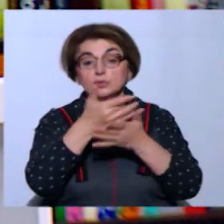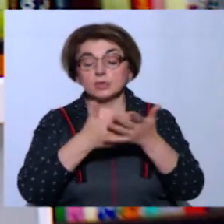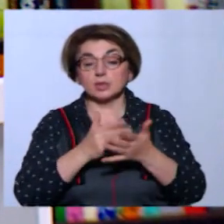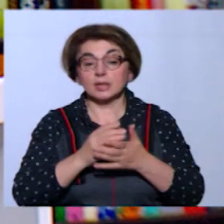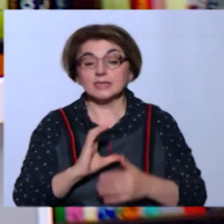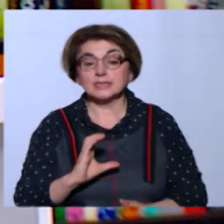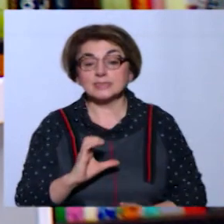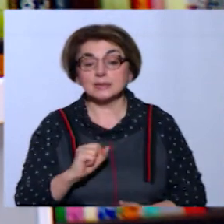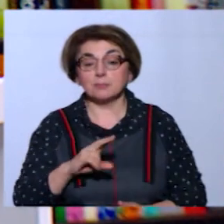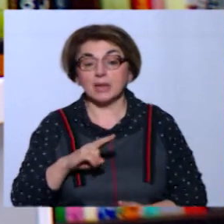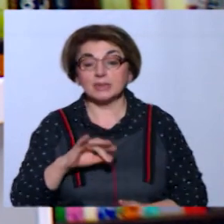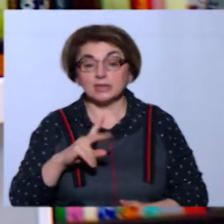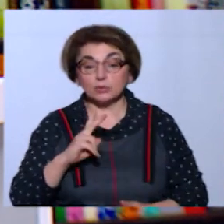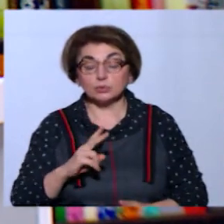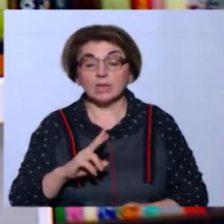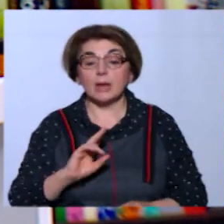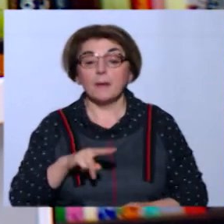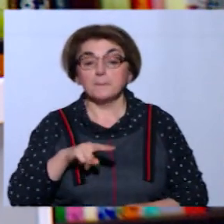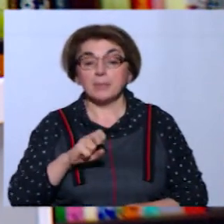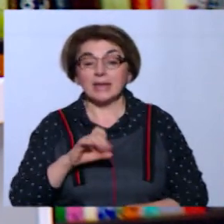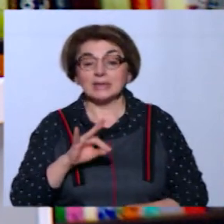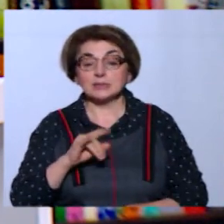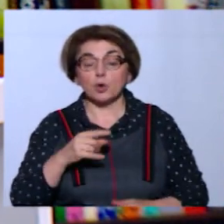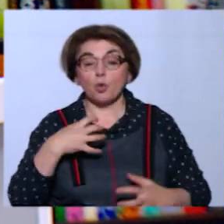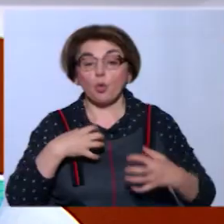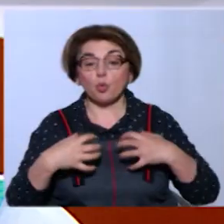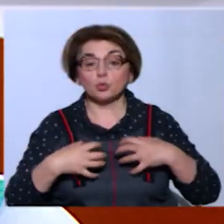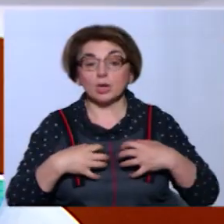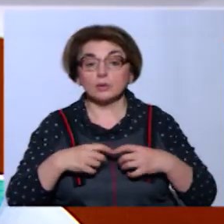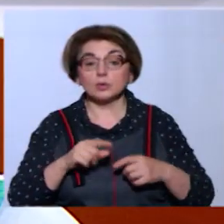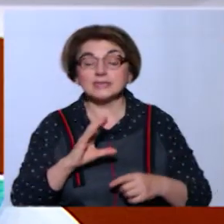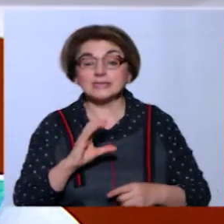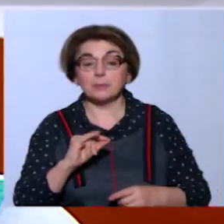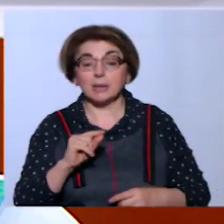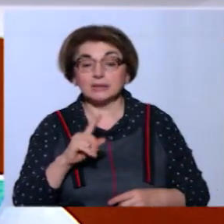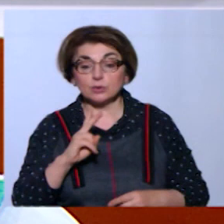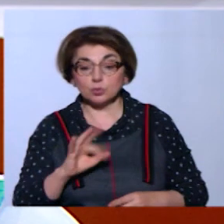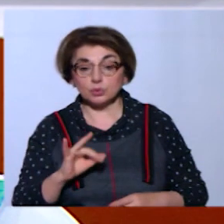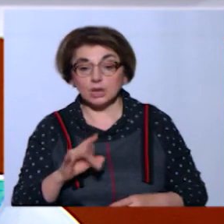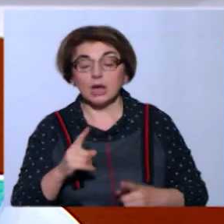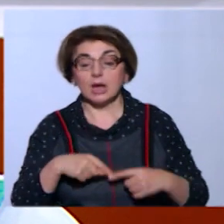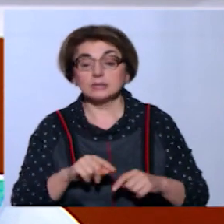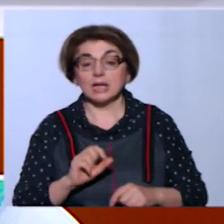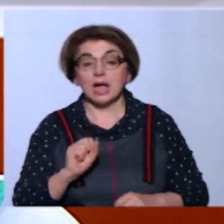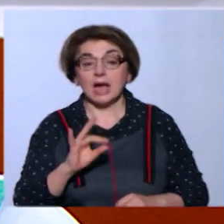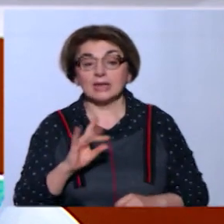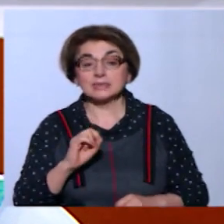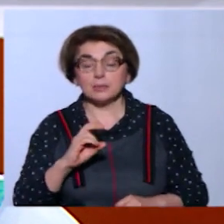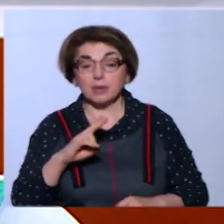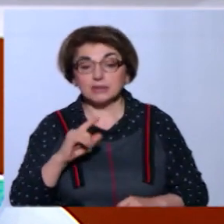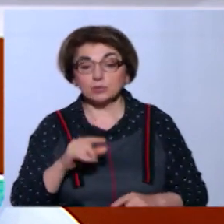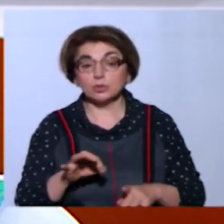სიმპათიკურ და პარასიმპათიკურ დაწილად. ანუ ორგანოებთან მიდის როგორც სიმპათიკური, ასევე პარასიმპათიკური